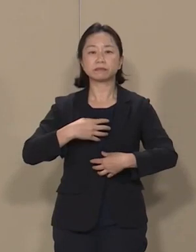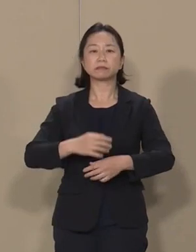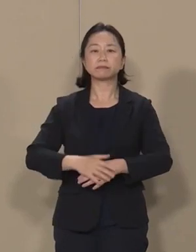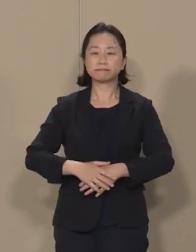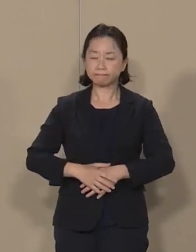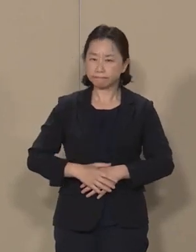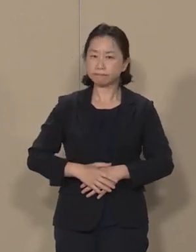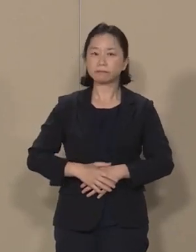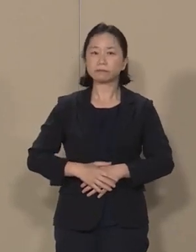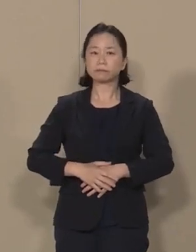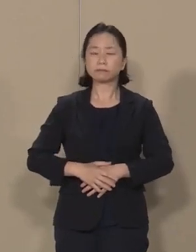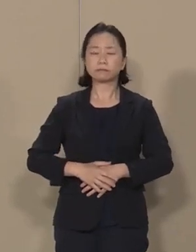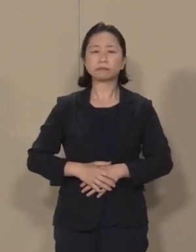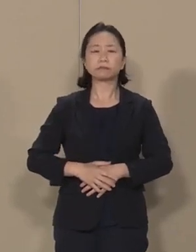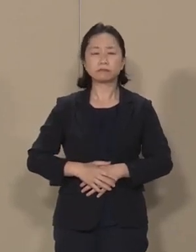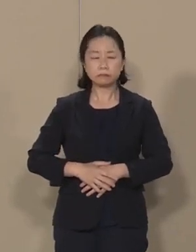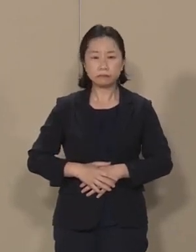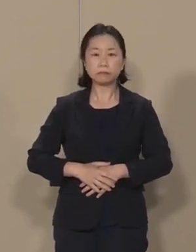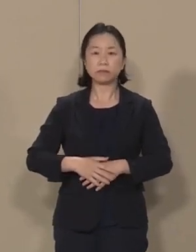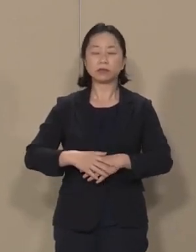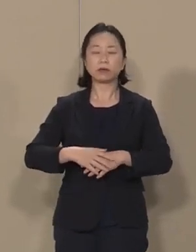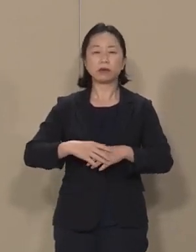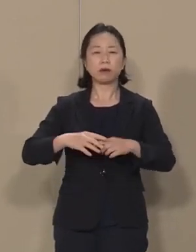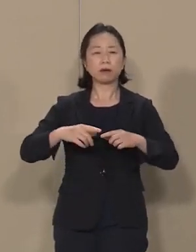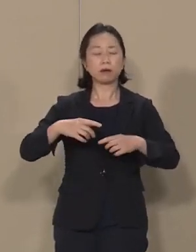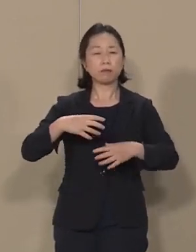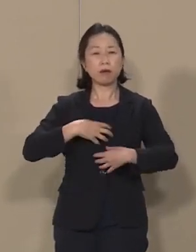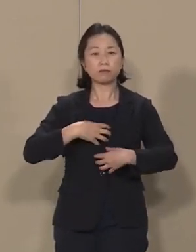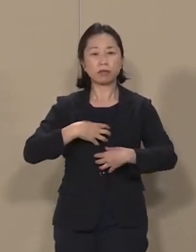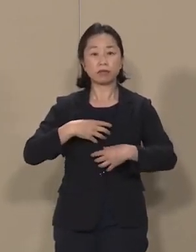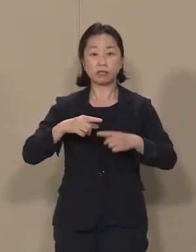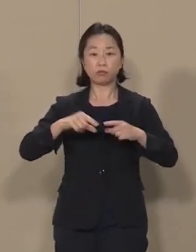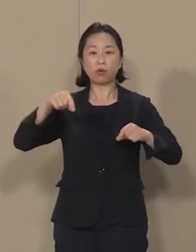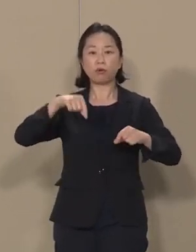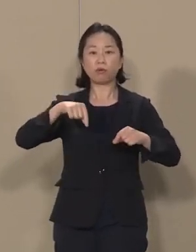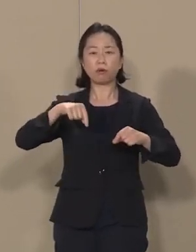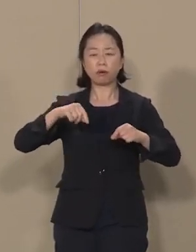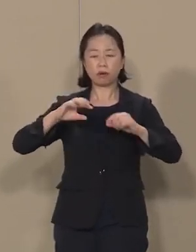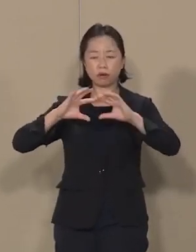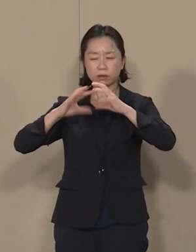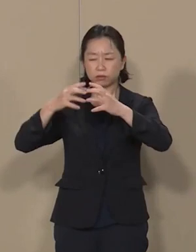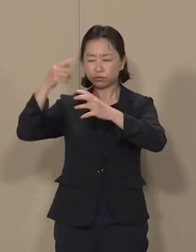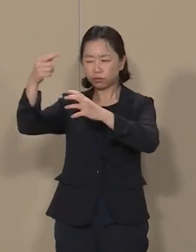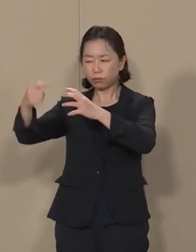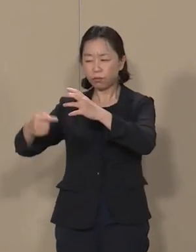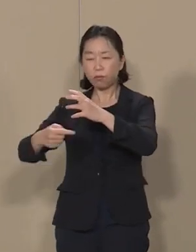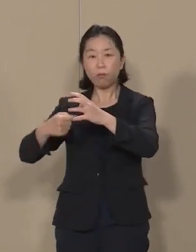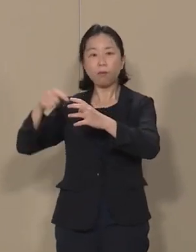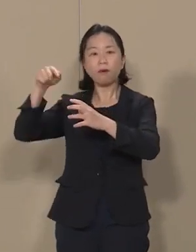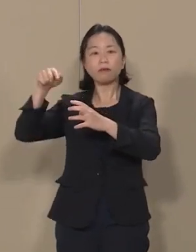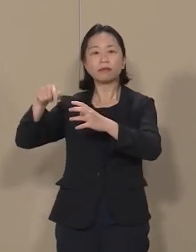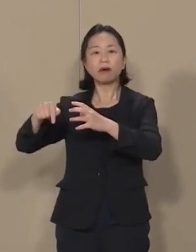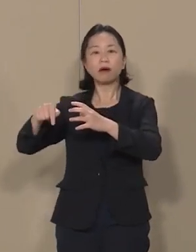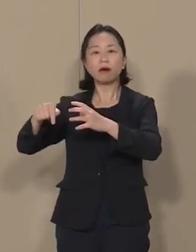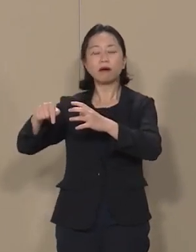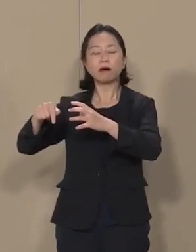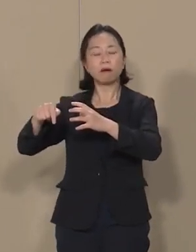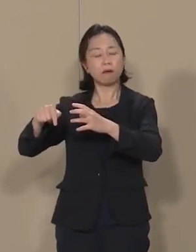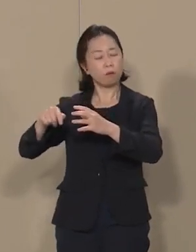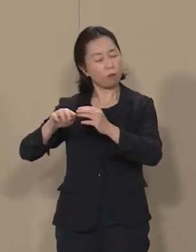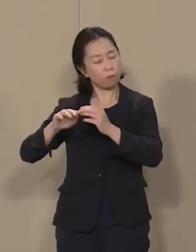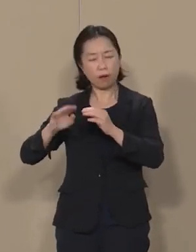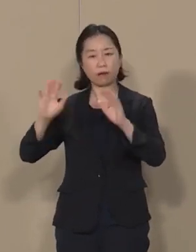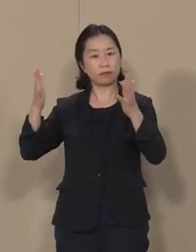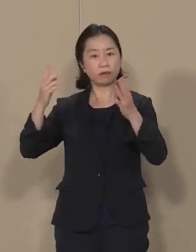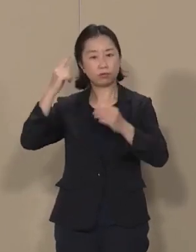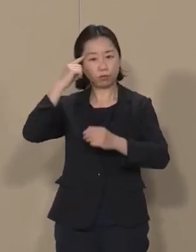これだけ危険な位置にある国というのは地球広しといえども2本しかないと思い